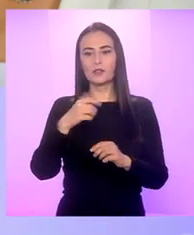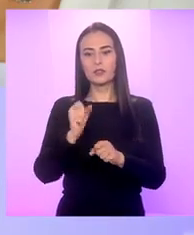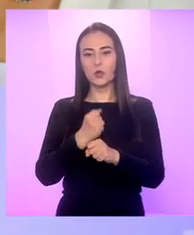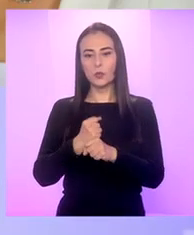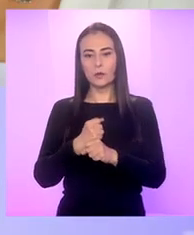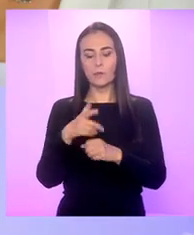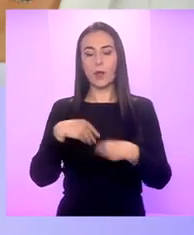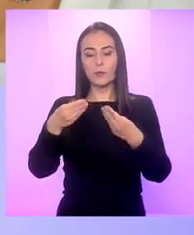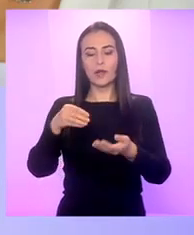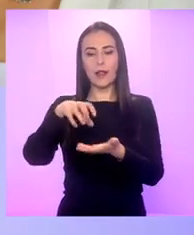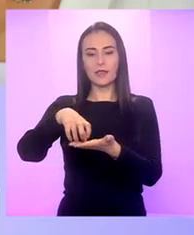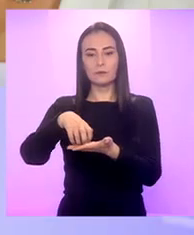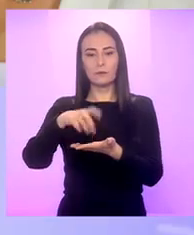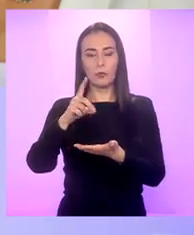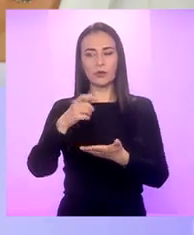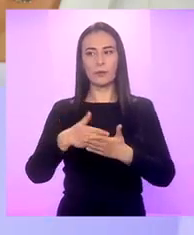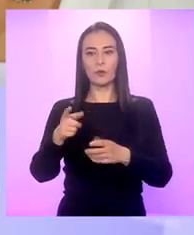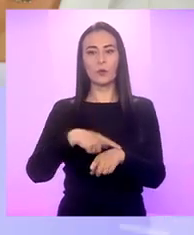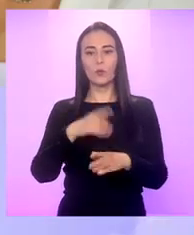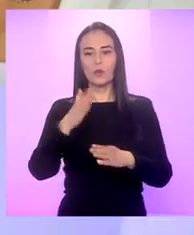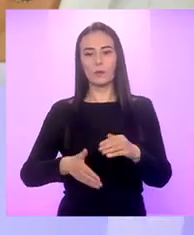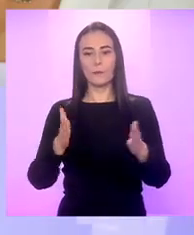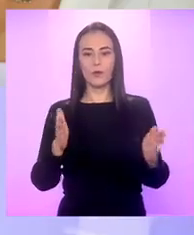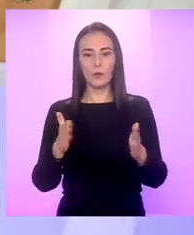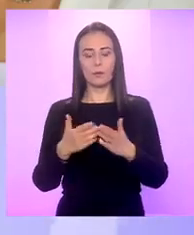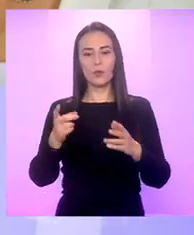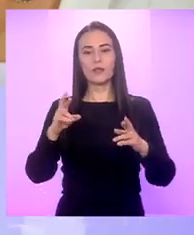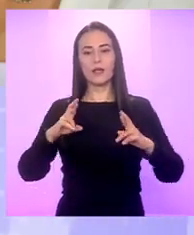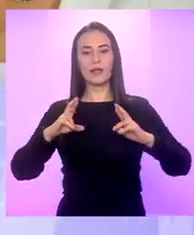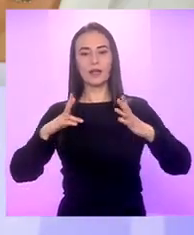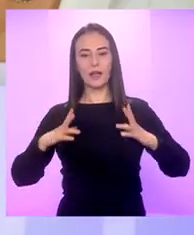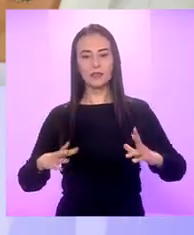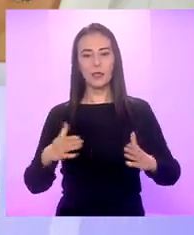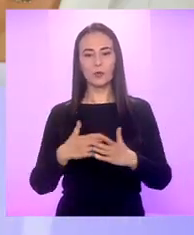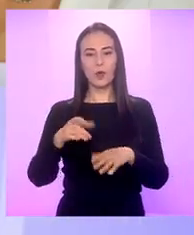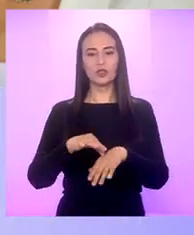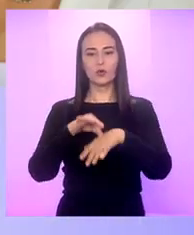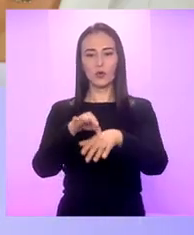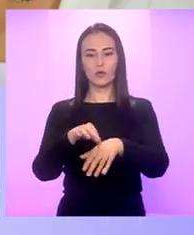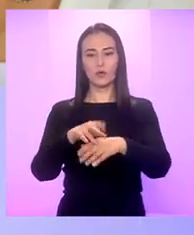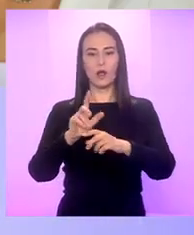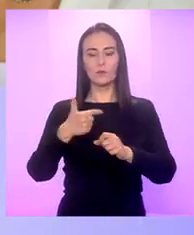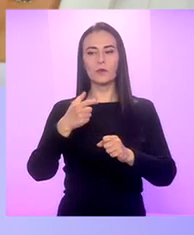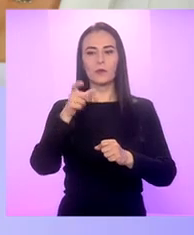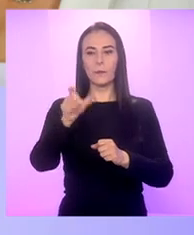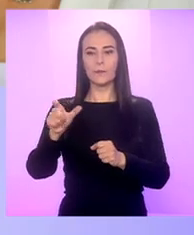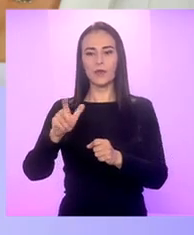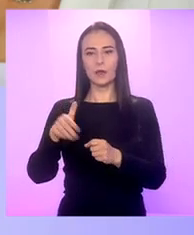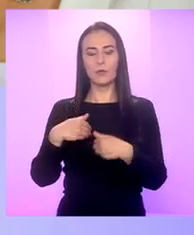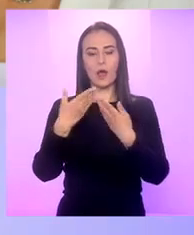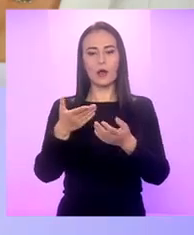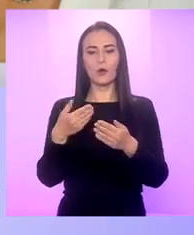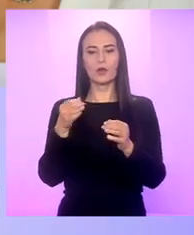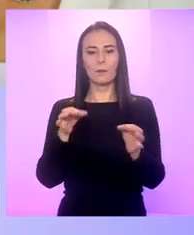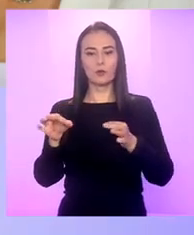înseamnă că vor fi noi măsuri de relaxare după ce am văzut că am că poate nu e cand de acea măsură